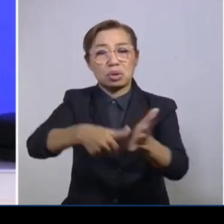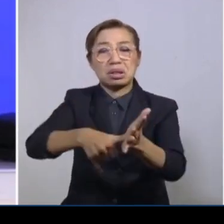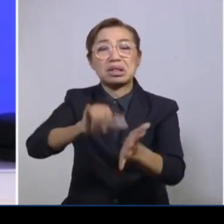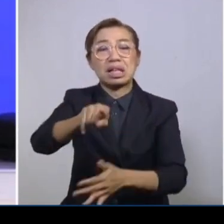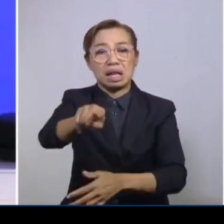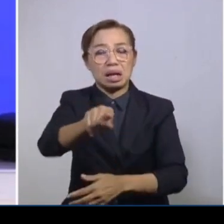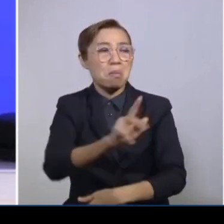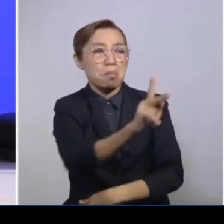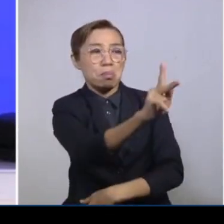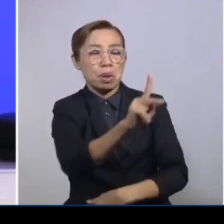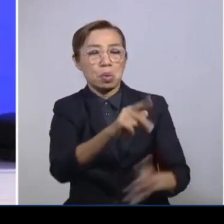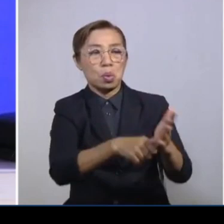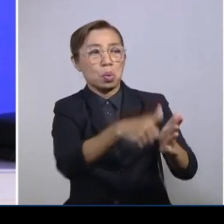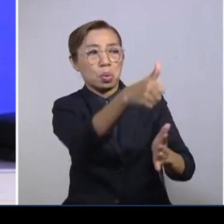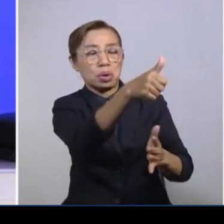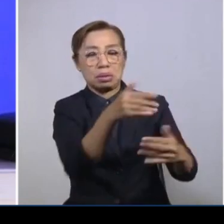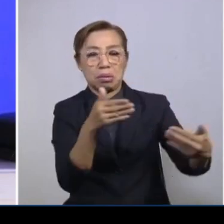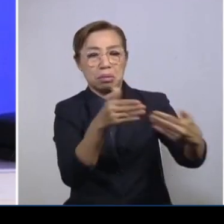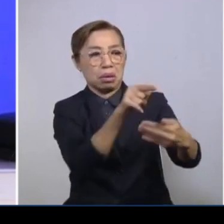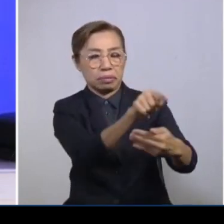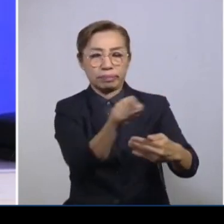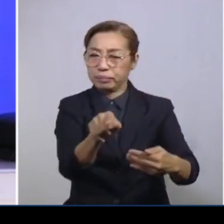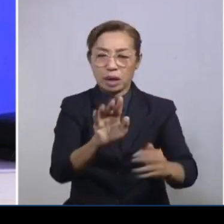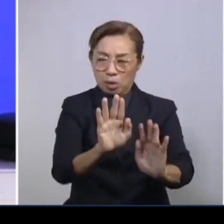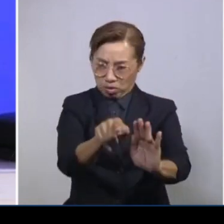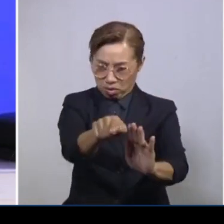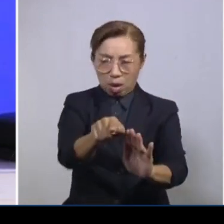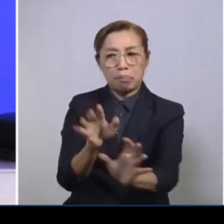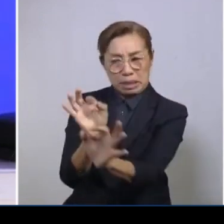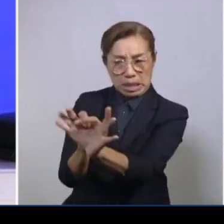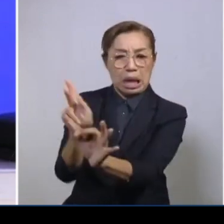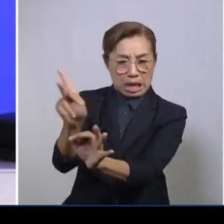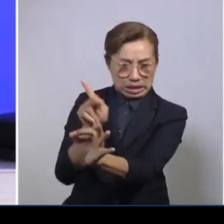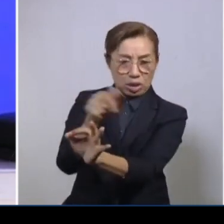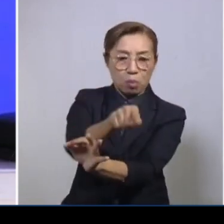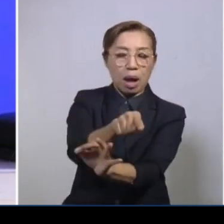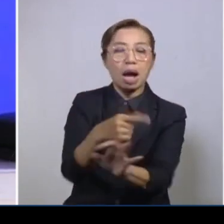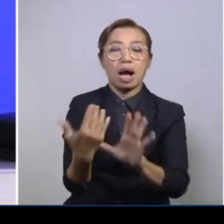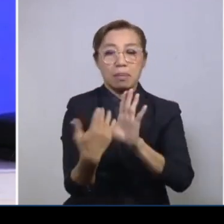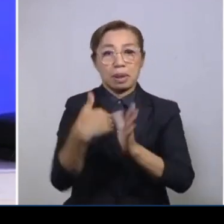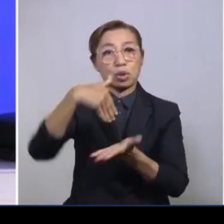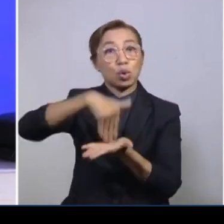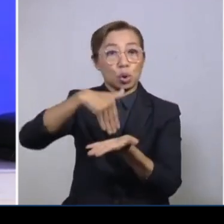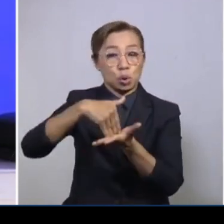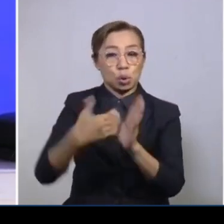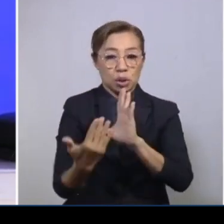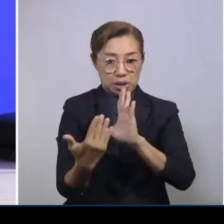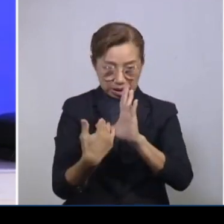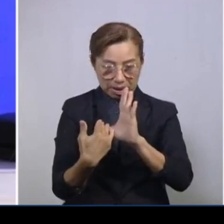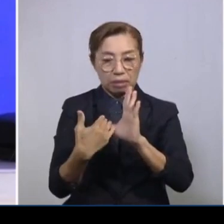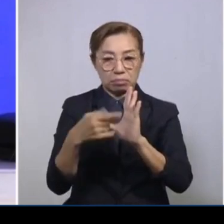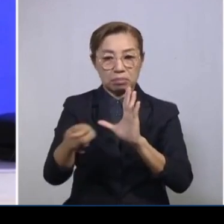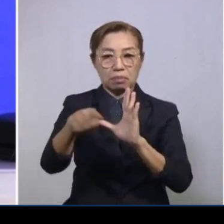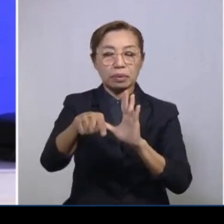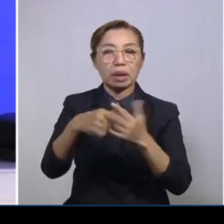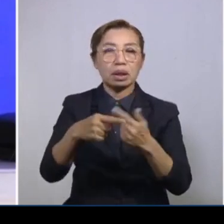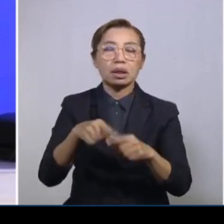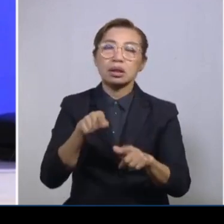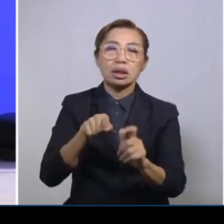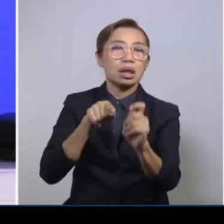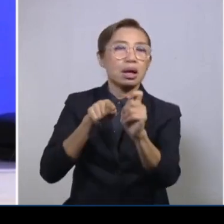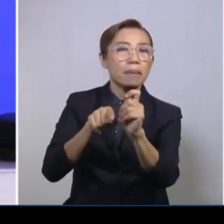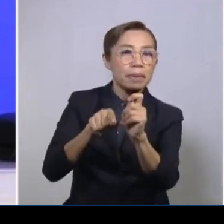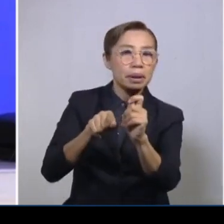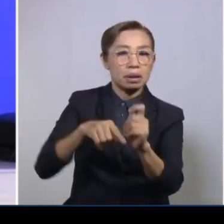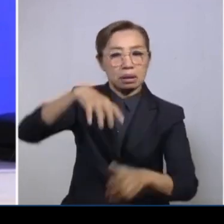ากับการปรับเปลี่ยนแก้ไขหนี้จากนอกระบบเป็นหนี้ในระบบให้มาลงทะเบียนที่ศูนย์ดำรงธรรมณศาลากลางจังหวัดและอำเ